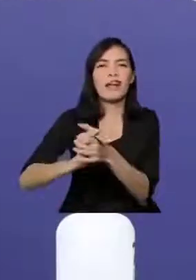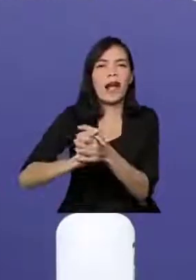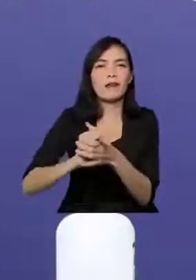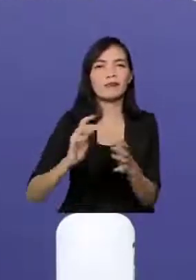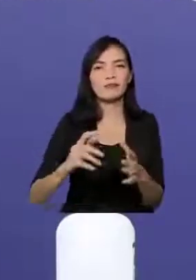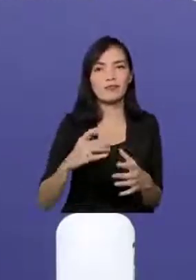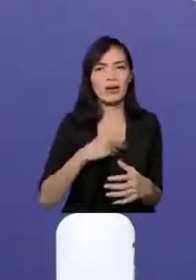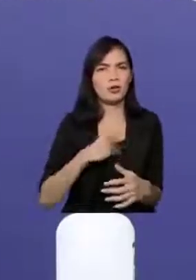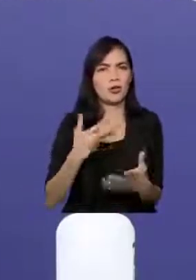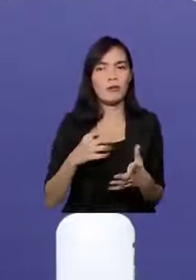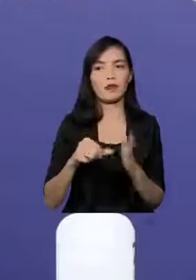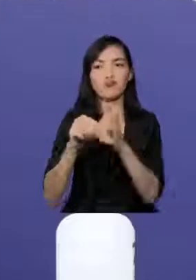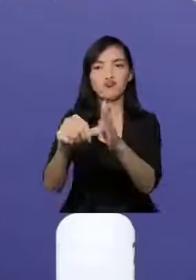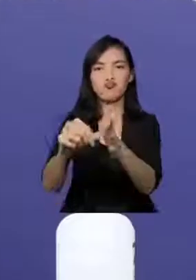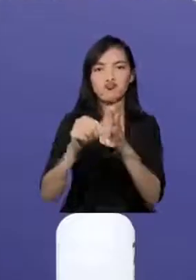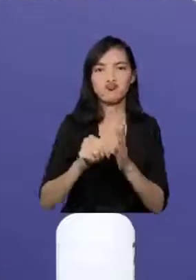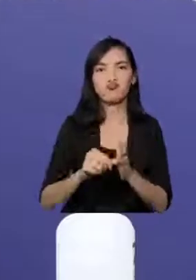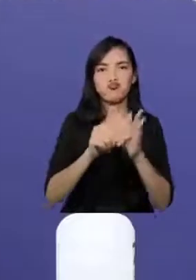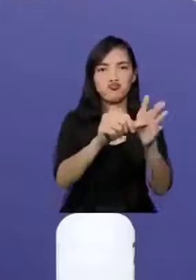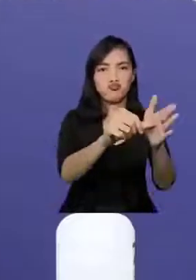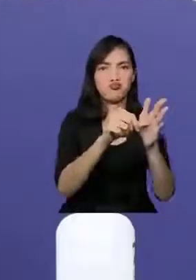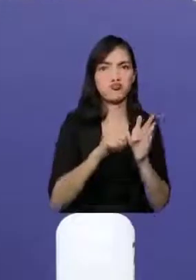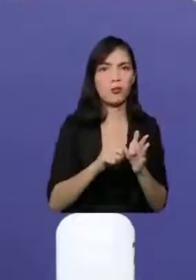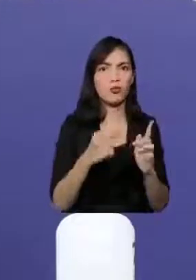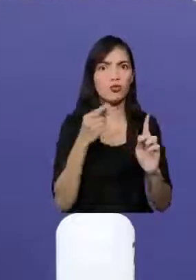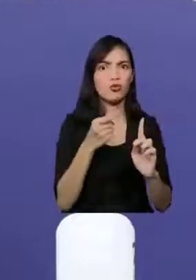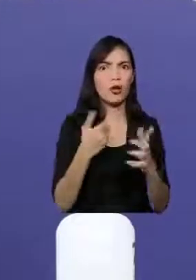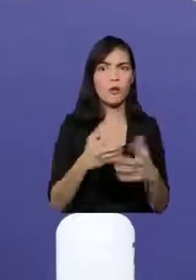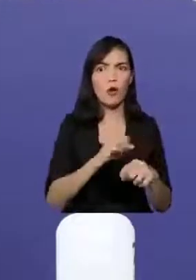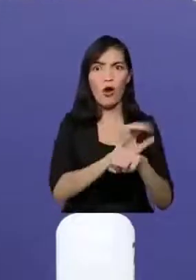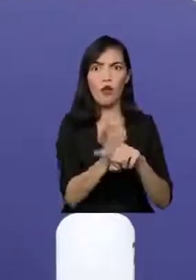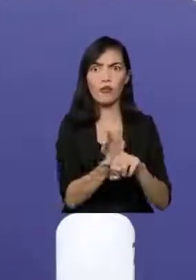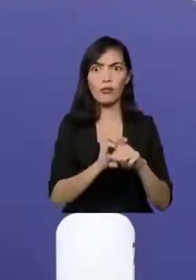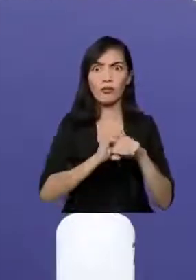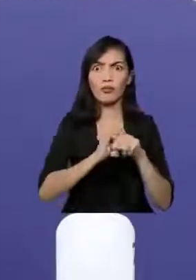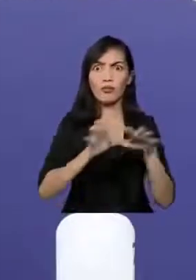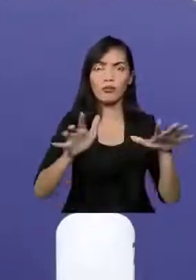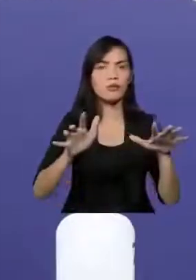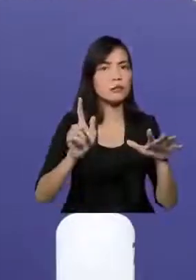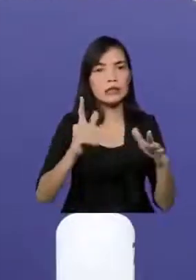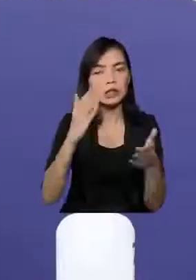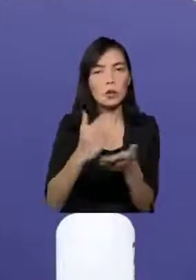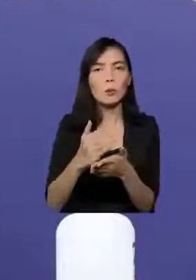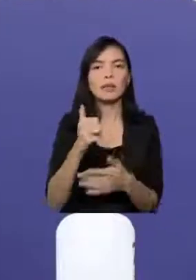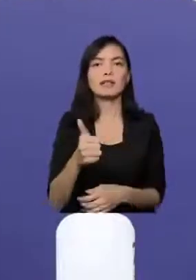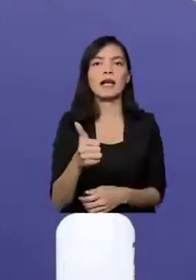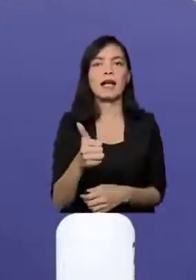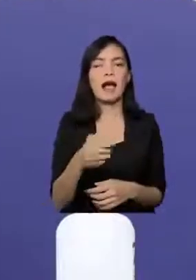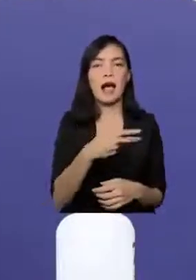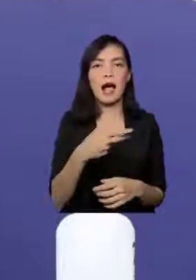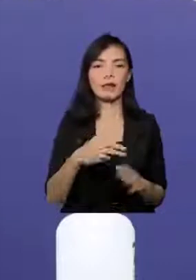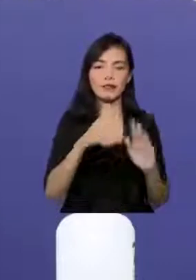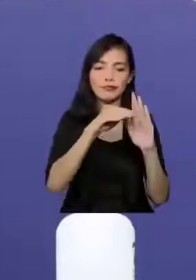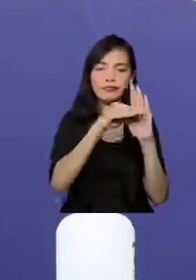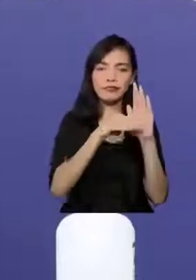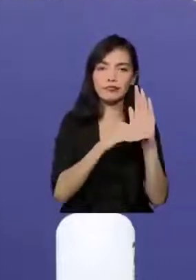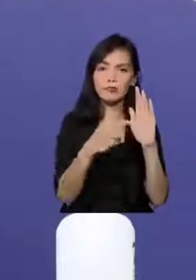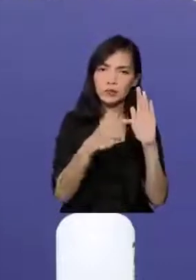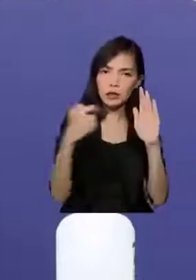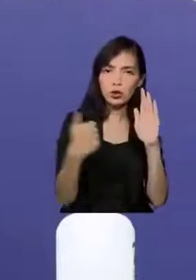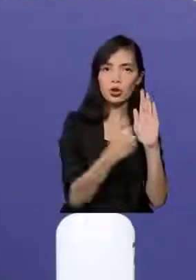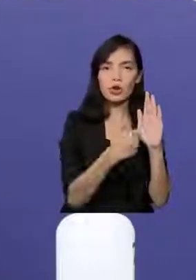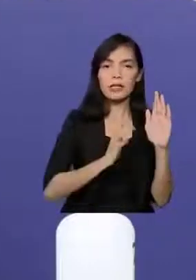memberantas dan memutus rantai penyebaran dari covert 19 ini maka dari itu tetap disiplin untuk